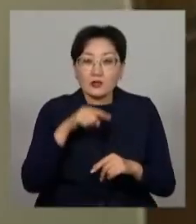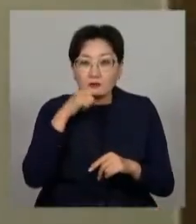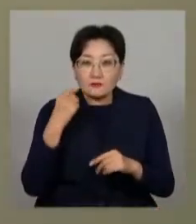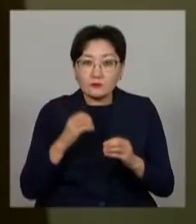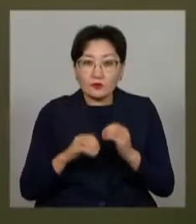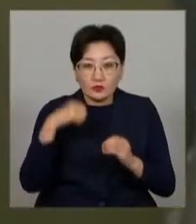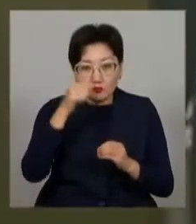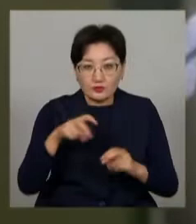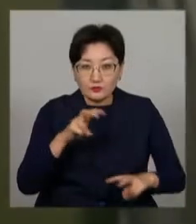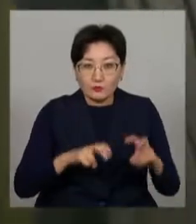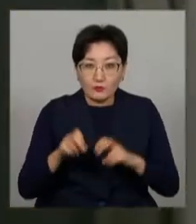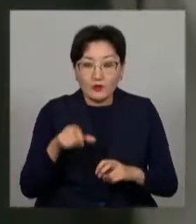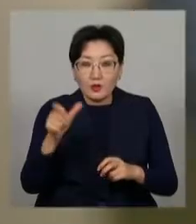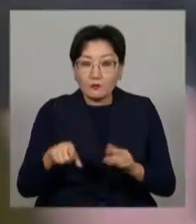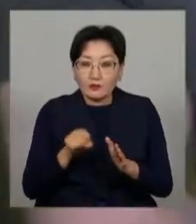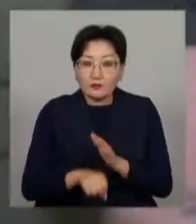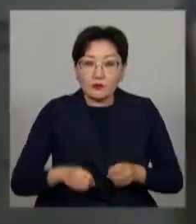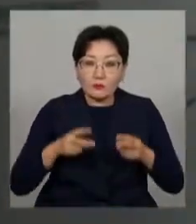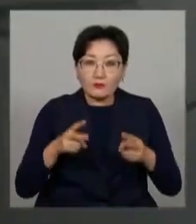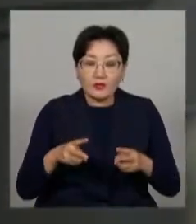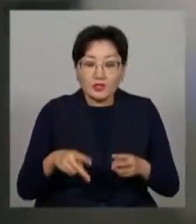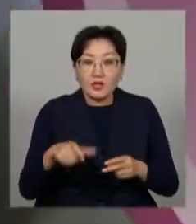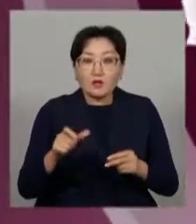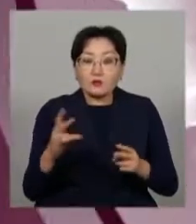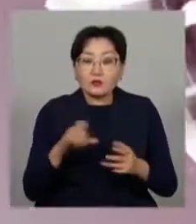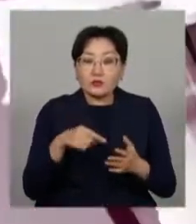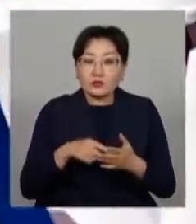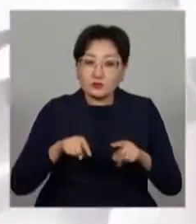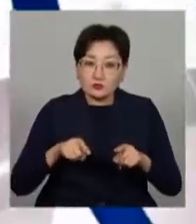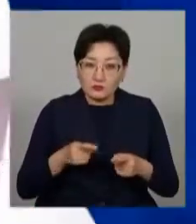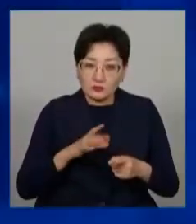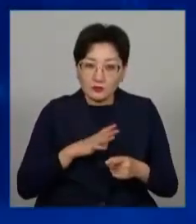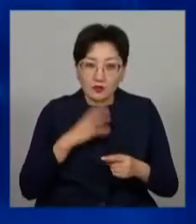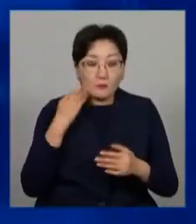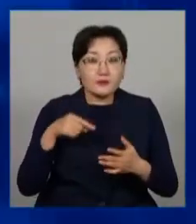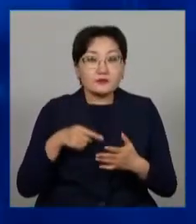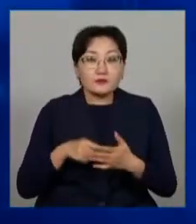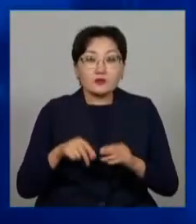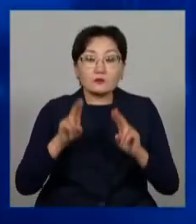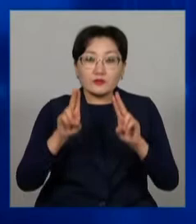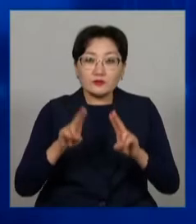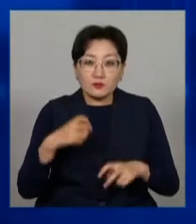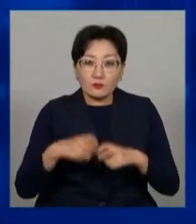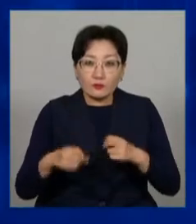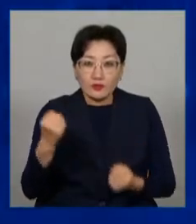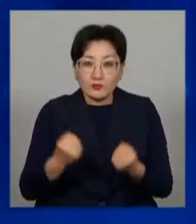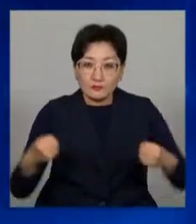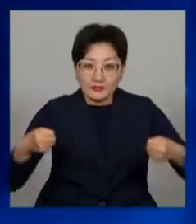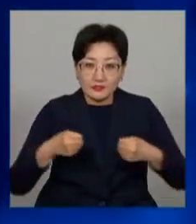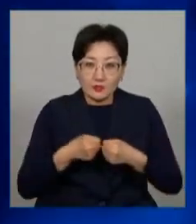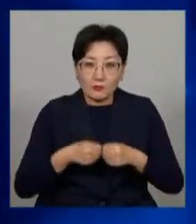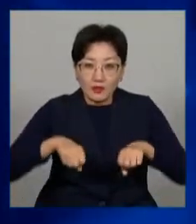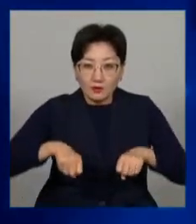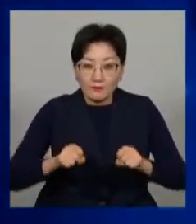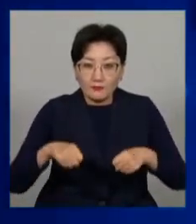10 жыл іздеуде болған кісі өлтірген қылмыскер Нұрсұлтанда ұсталды. Алматыда жол ережесін бұзып автокөлікке соқтығысқан